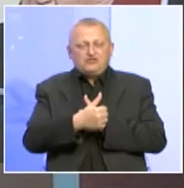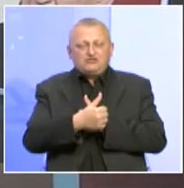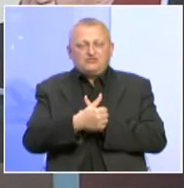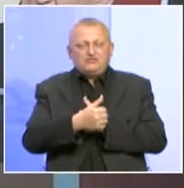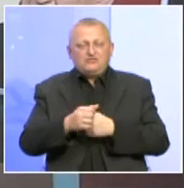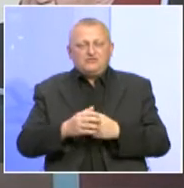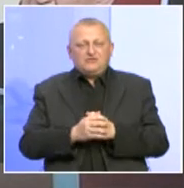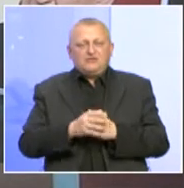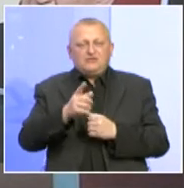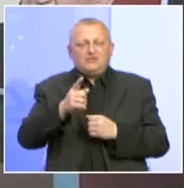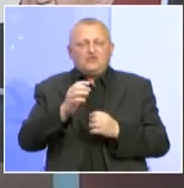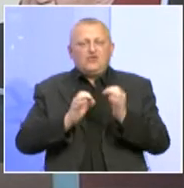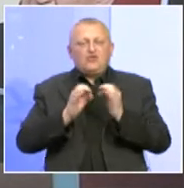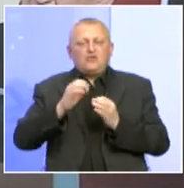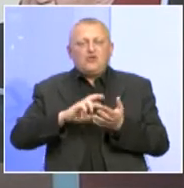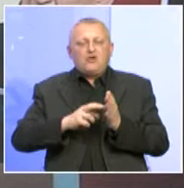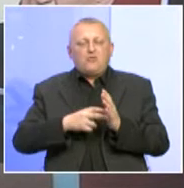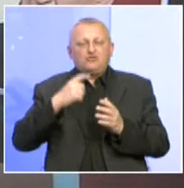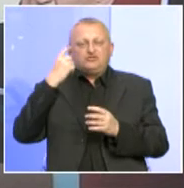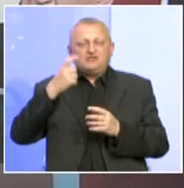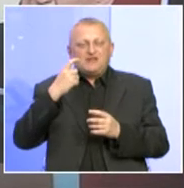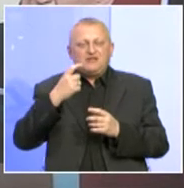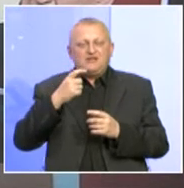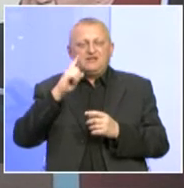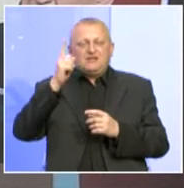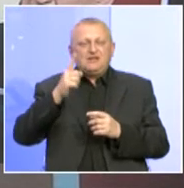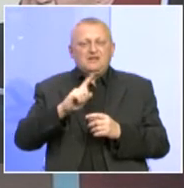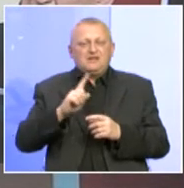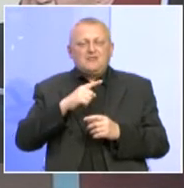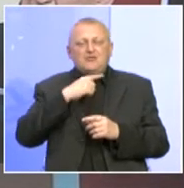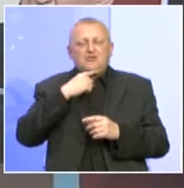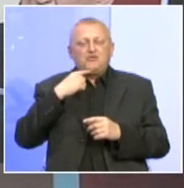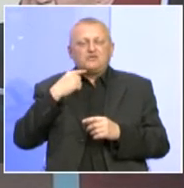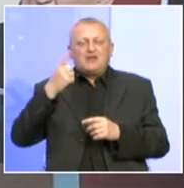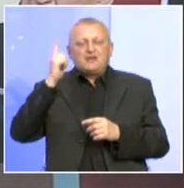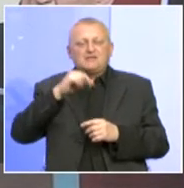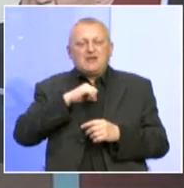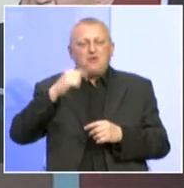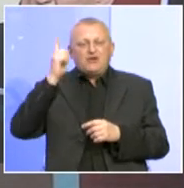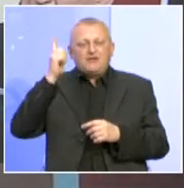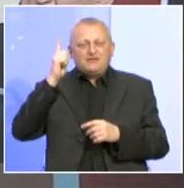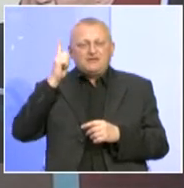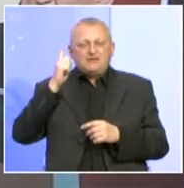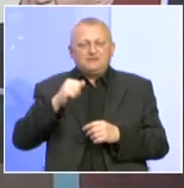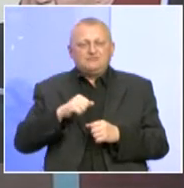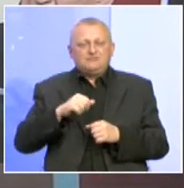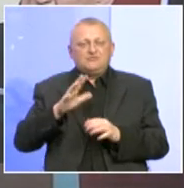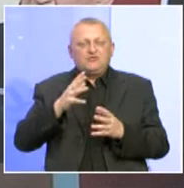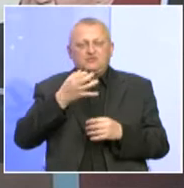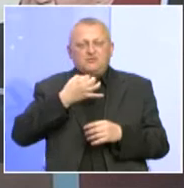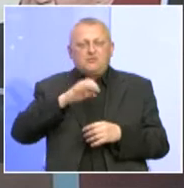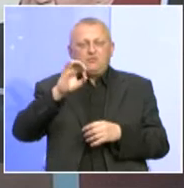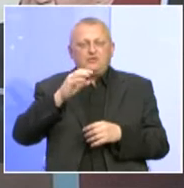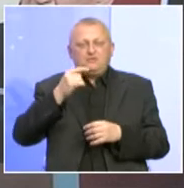ali to je normalno kod političkih stranaka da tamo nema dosta samokritike i možda bi bilo bolje